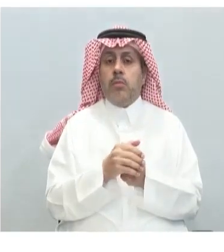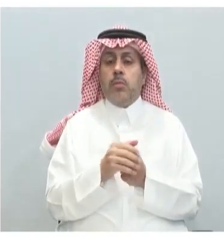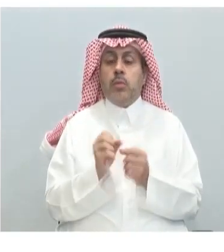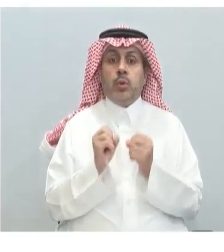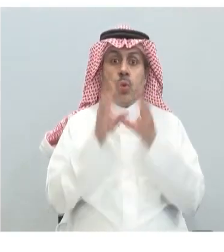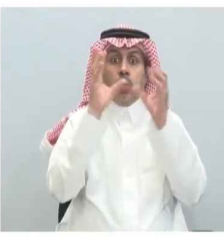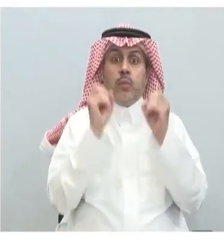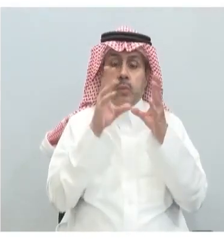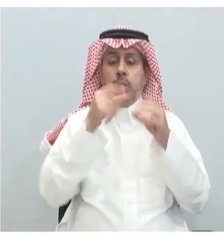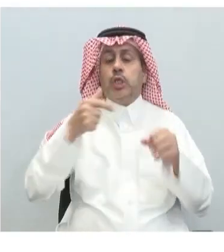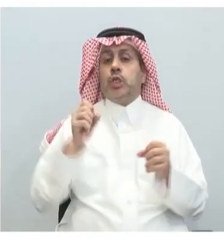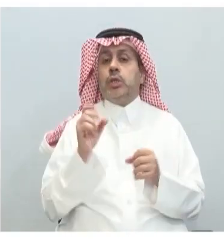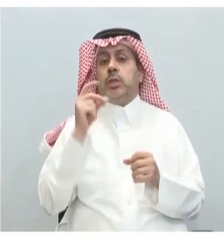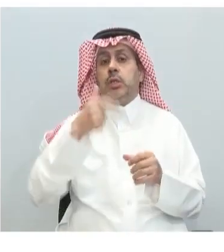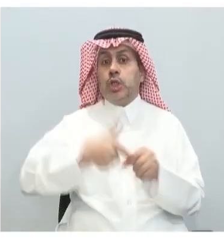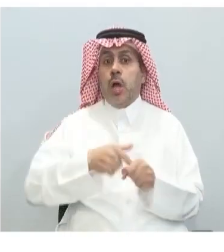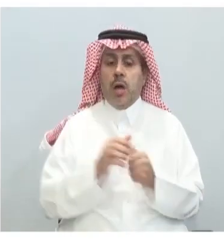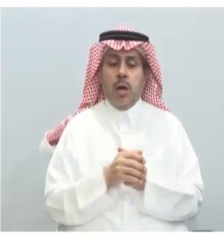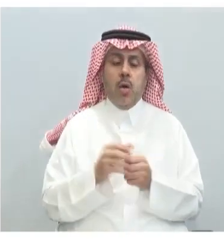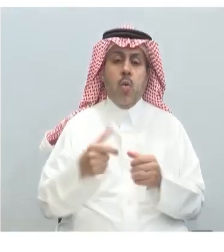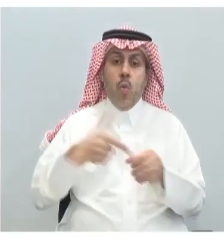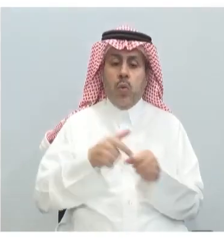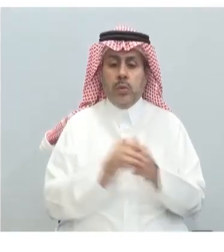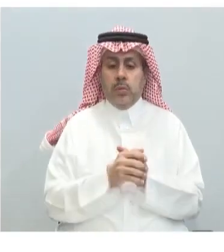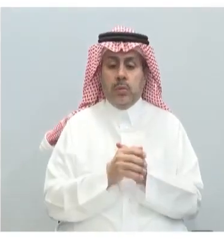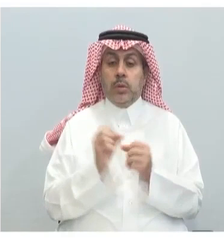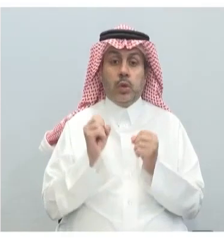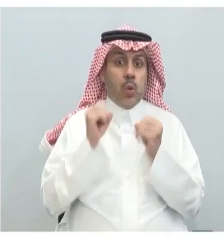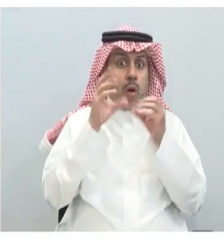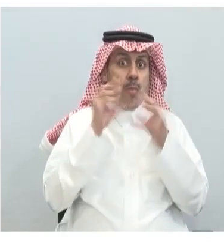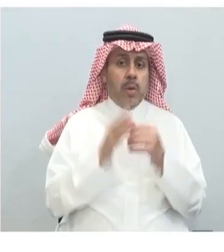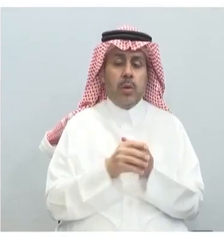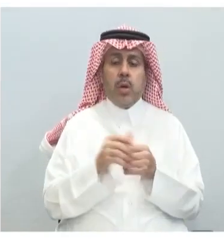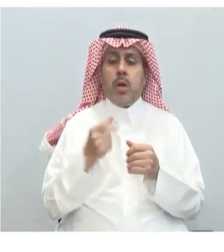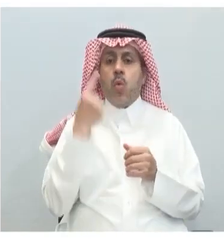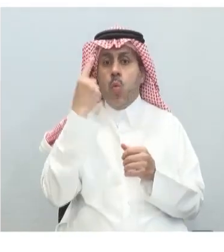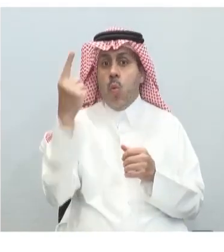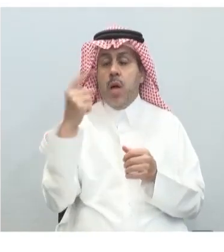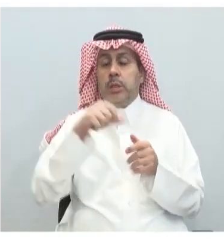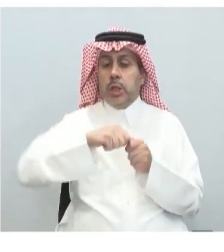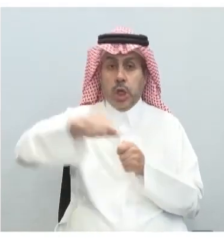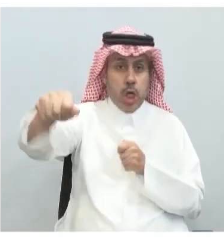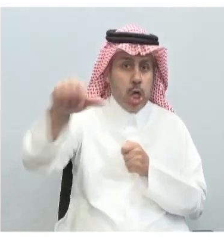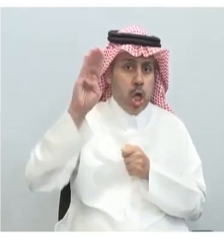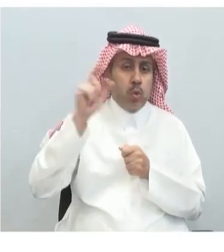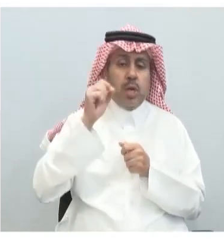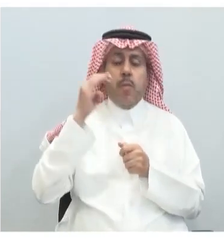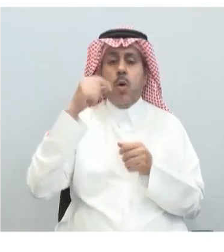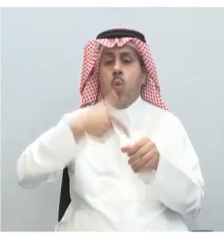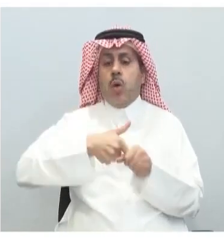اكبر من الطاقه لكل واحد مول من الوقود وايهما يطلق كميه اكبر من الطاقه لكل واحد كيلو جرام من